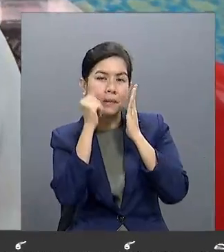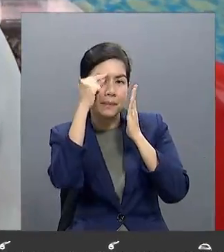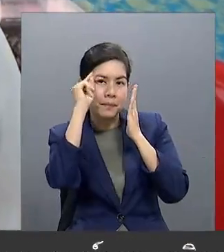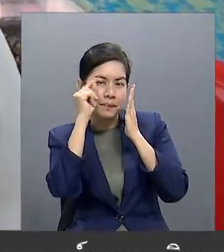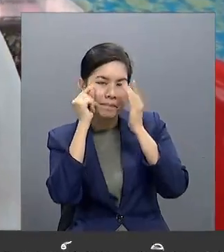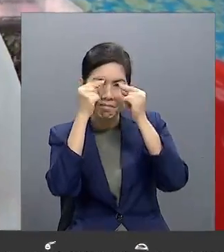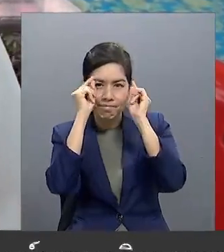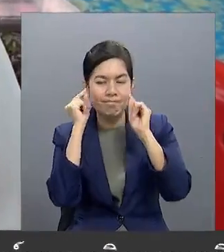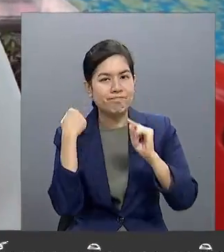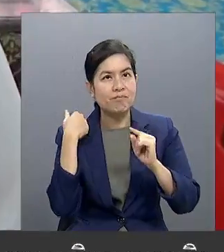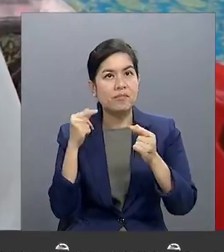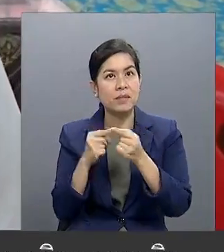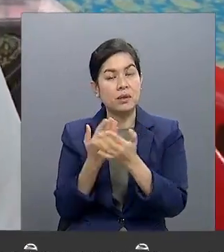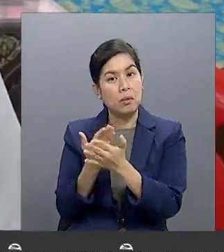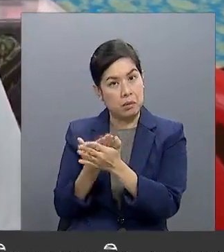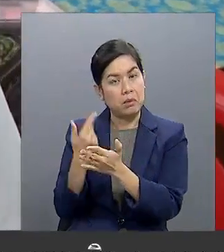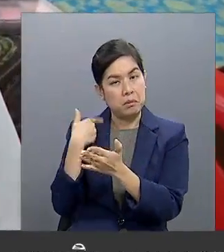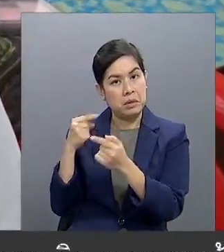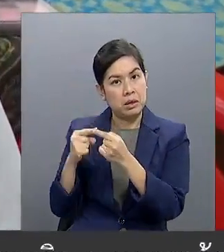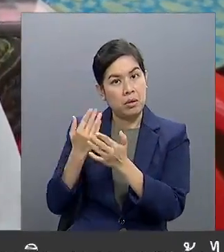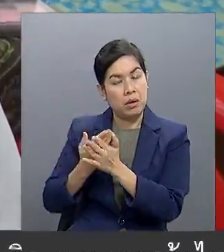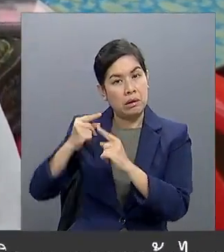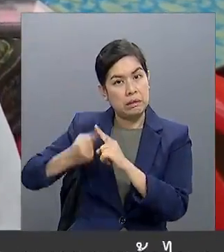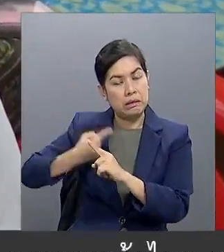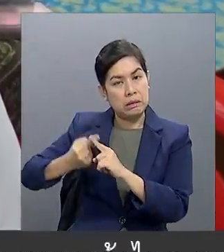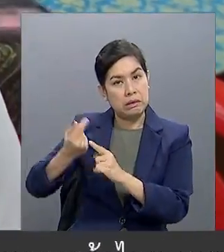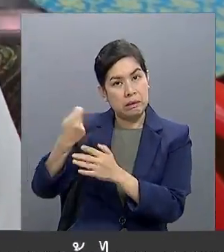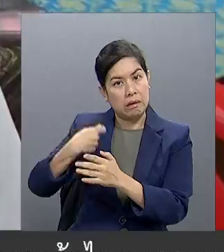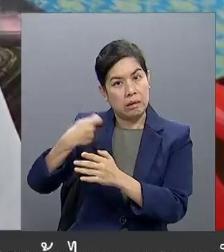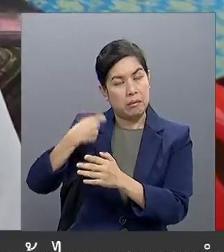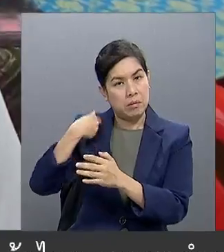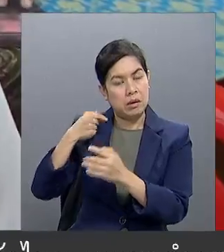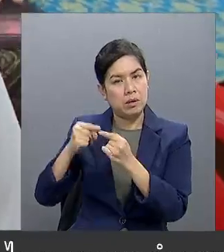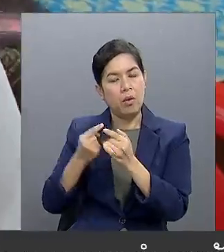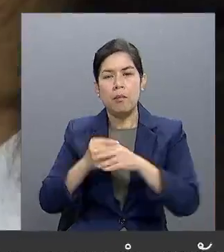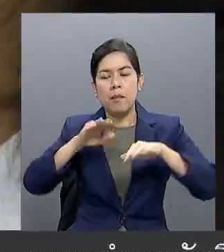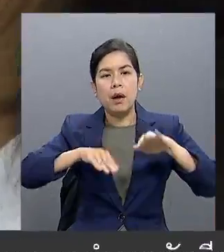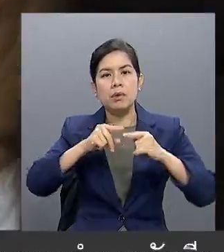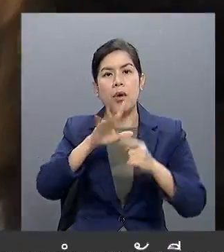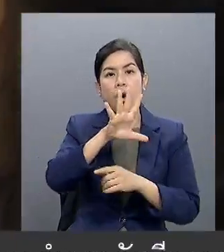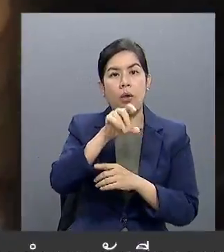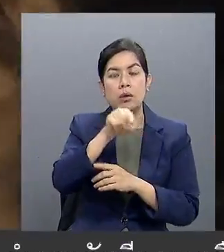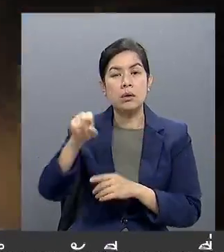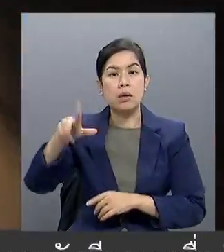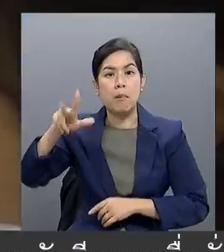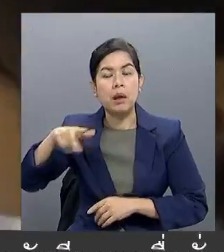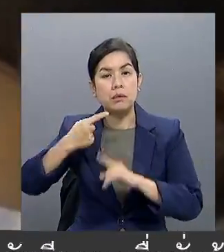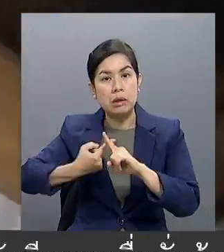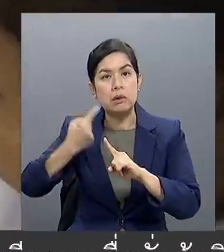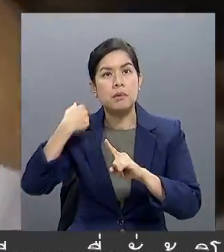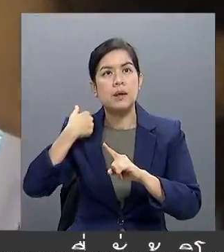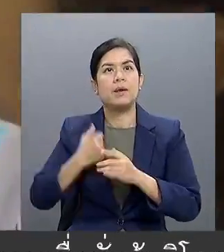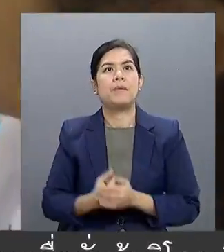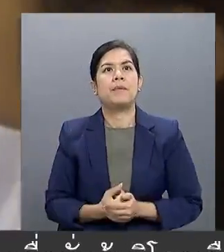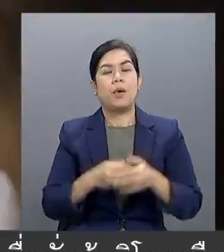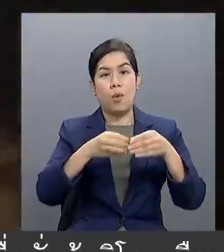ได้500 ถึง 3,000 บาทค่ะนี่คือฝีมือการแต่งหน้าของนักเรียนชั้น ประถมศึกษาปีที่2ไป